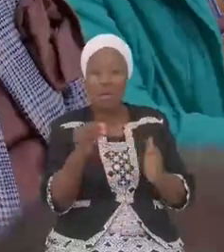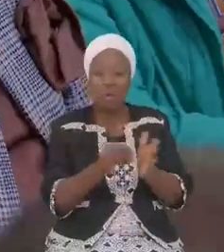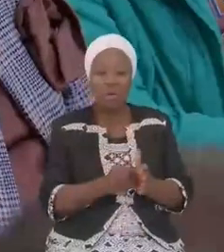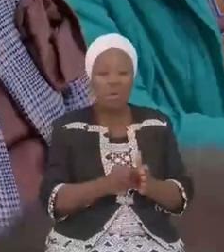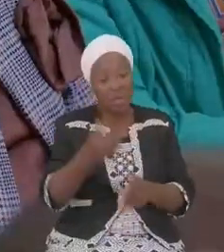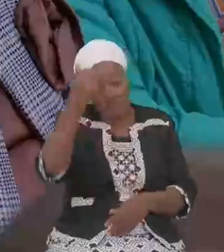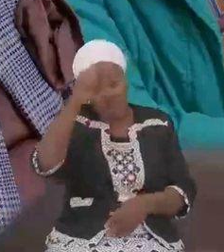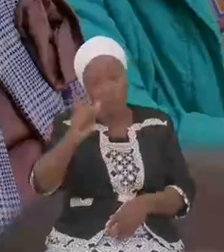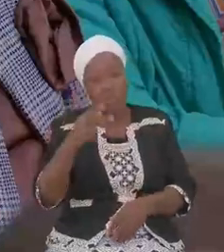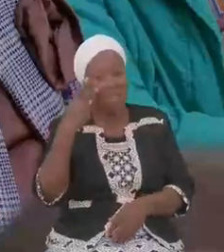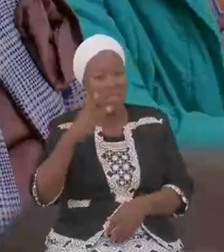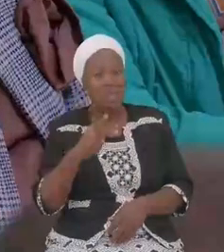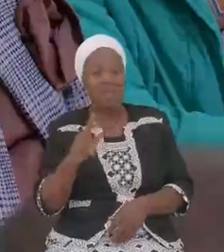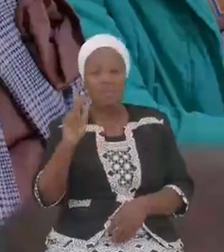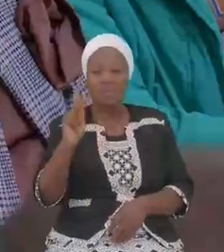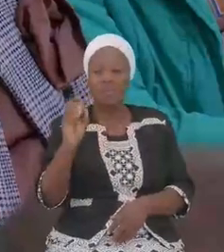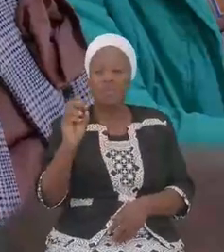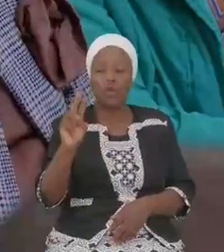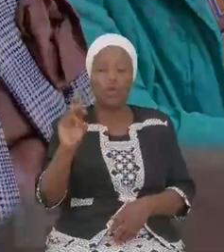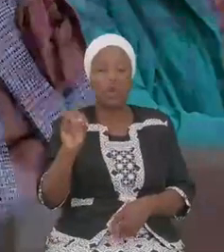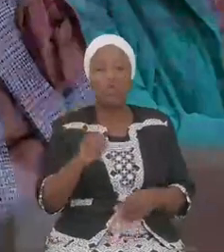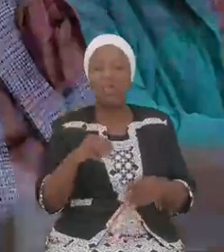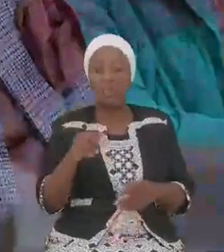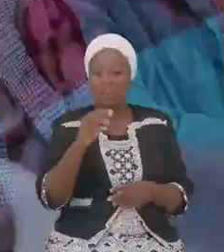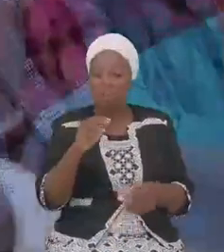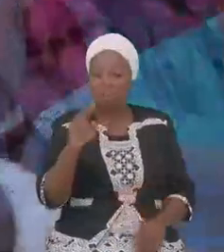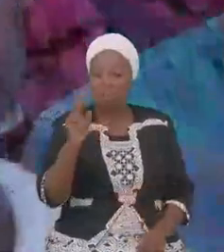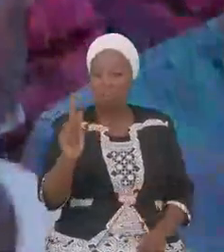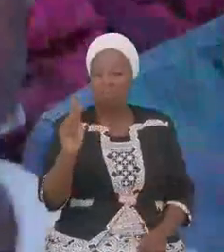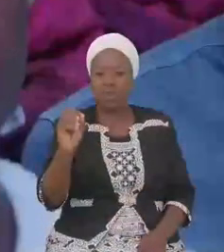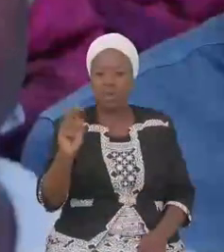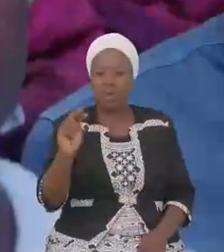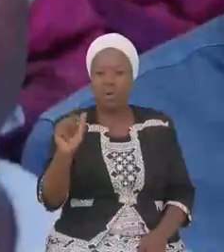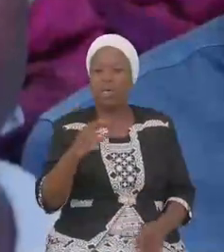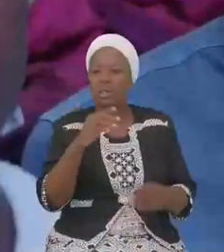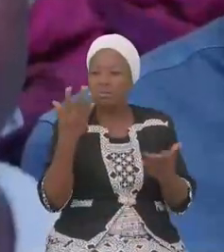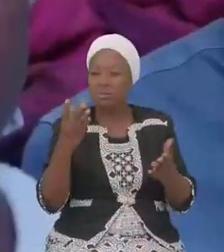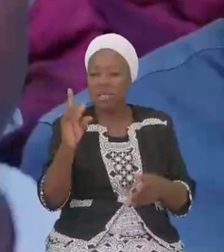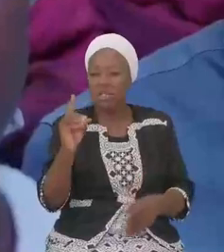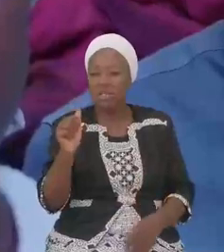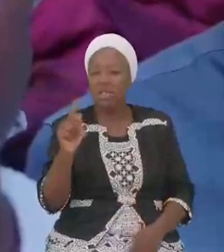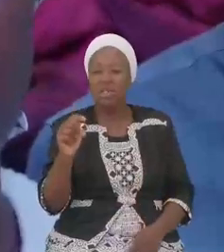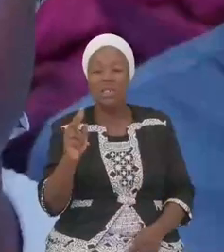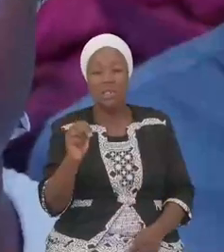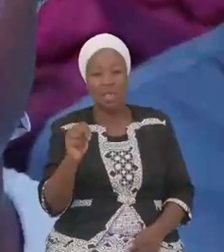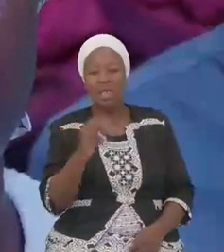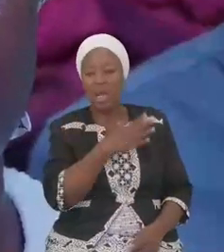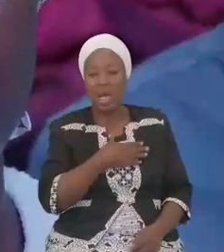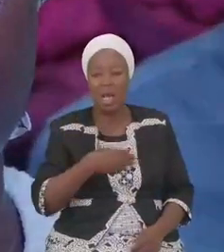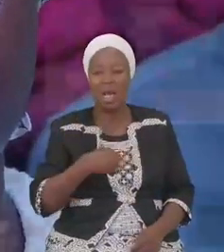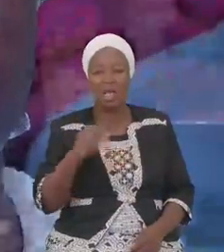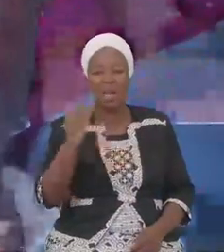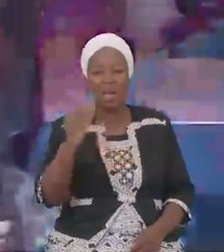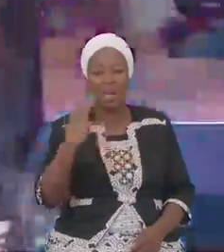Regardez, Corée, et Dathan et Abiram, ils sont eux-mêmes qui se sont détruits. Le Seigneur nous dit, quand tu viens